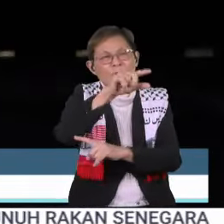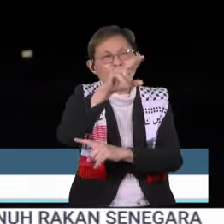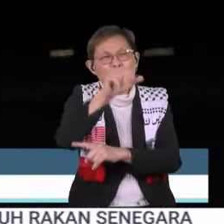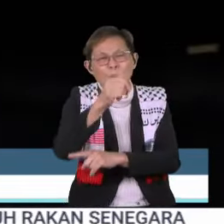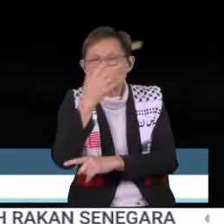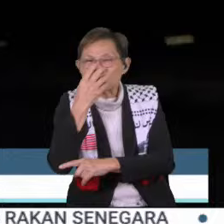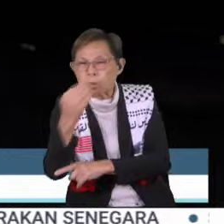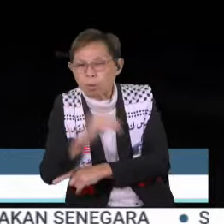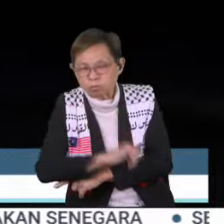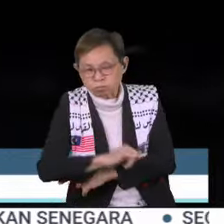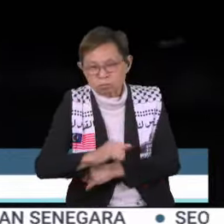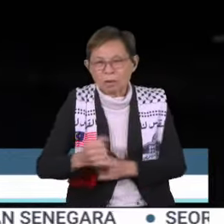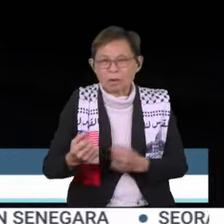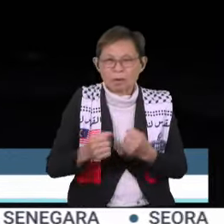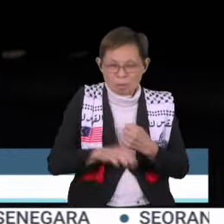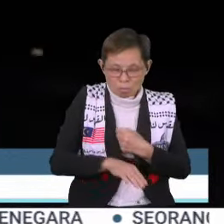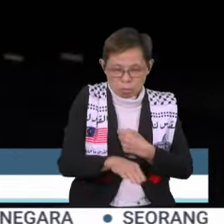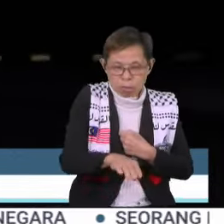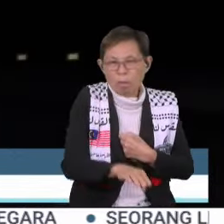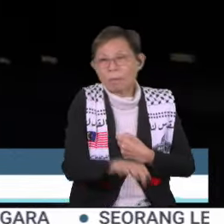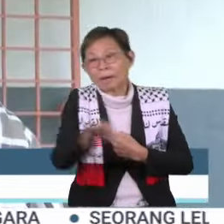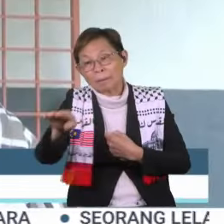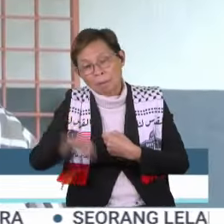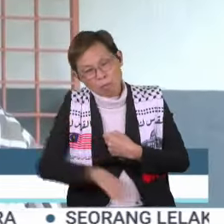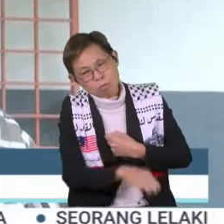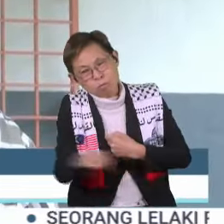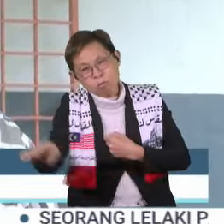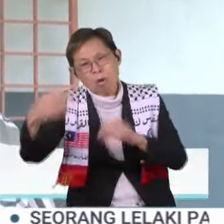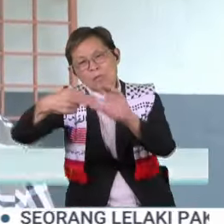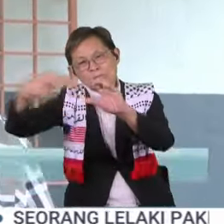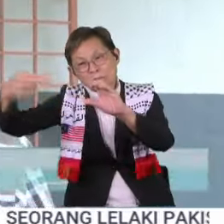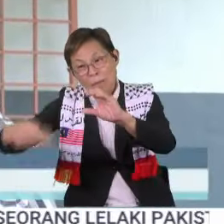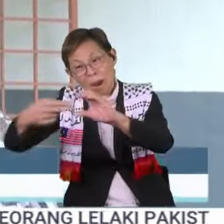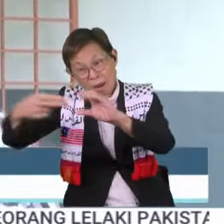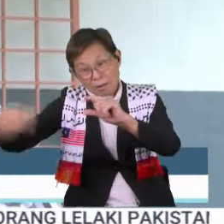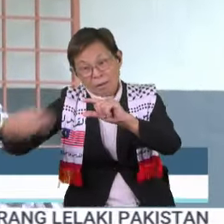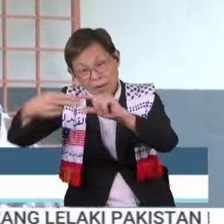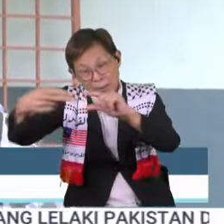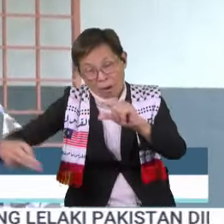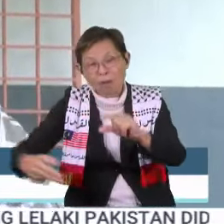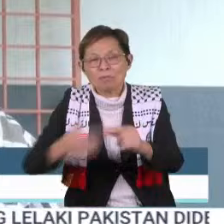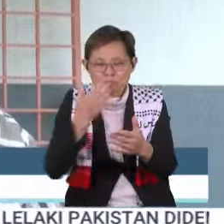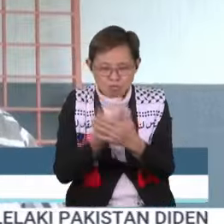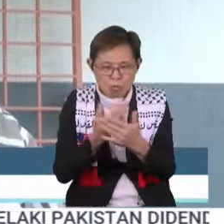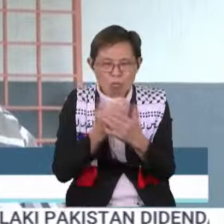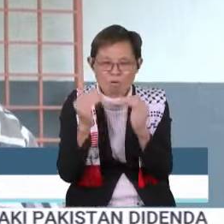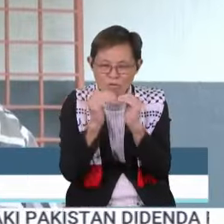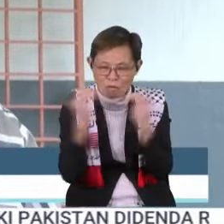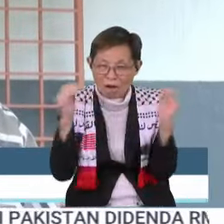ke kawasan Cameron Highland. Jadi adalah wajar ditambah pula